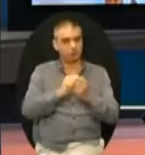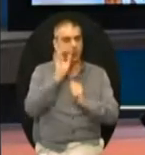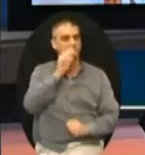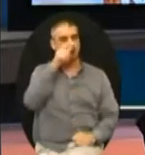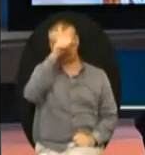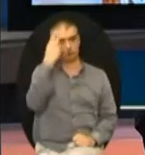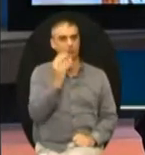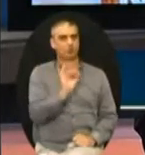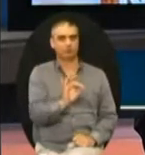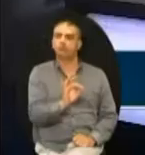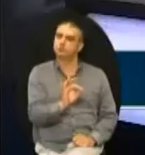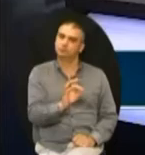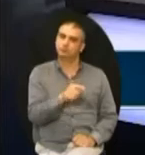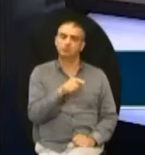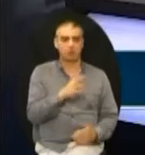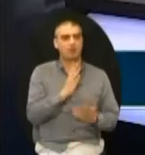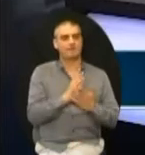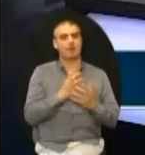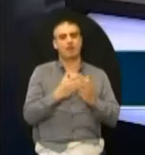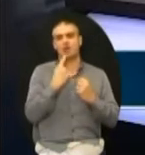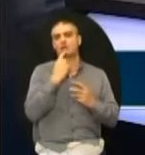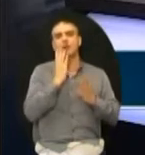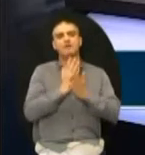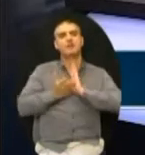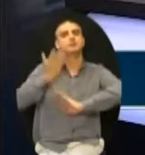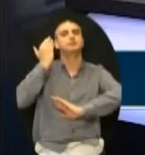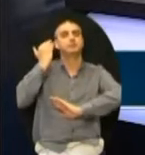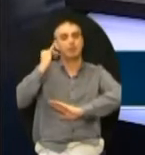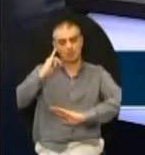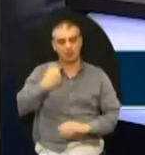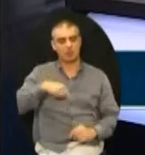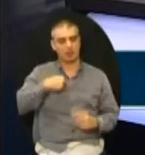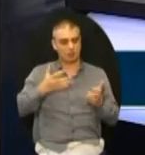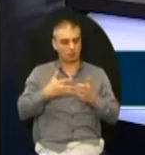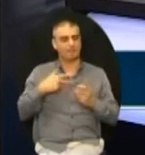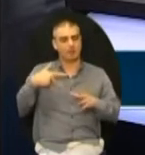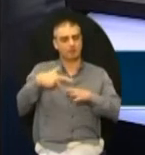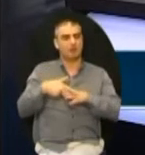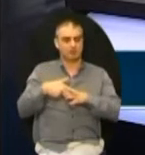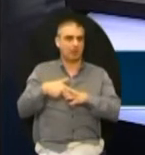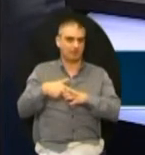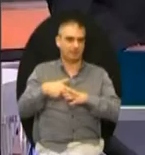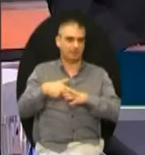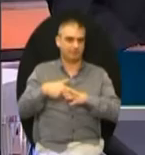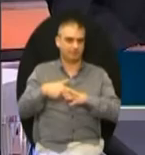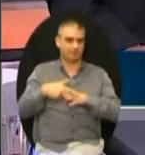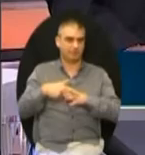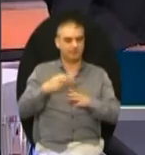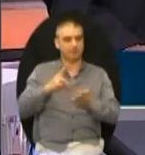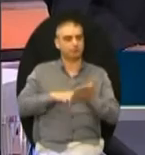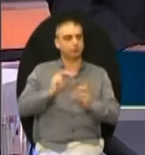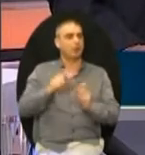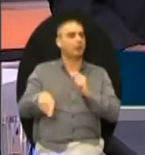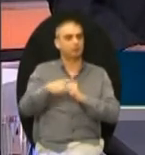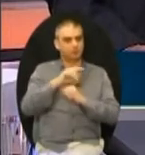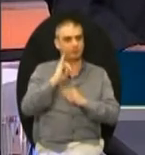בשם הטוב שלהם, כאן לדעתי החברה אמרה את דברה מזמן. כן, אנחנו כחברה נתערב ונעמוד על זכותם של